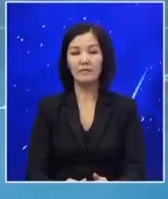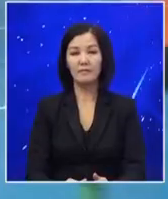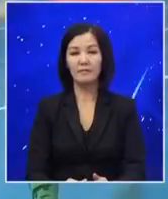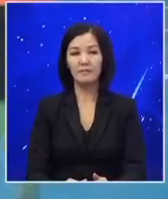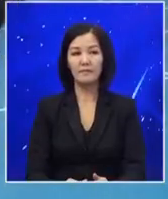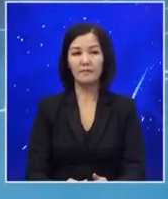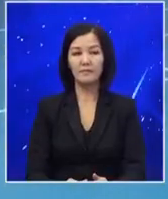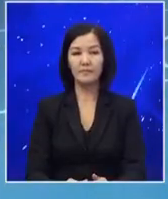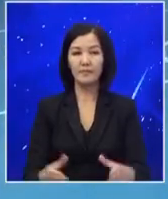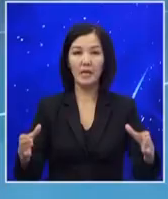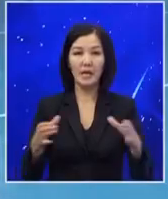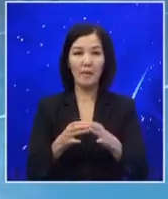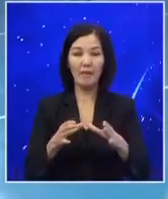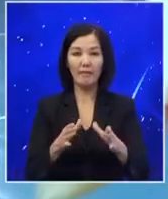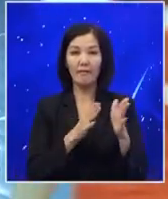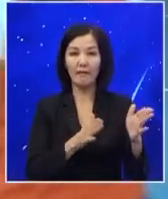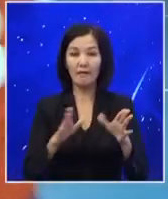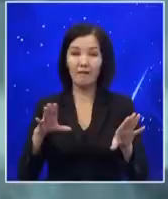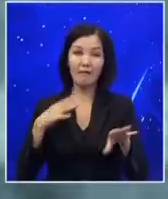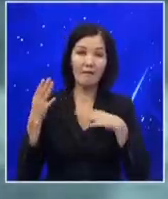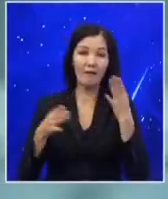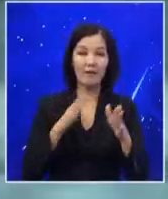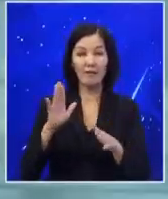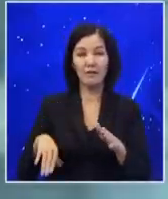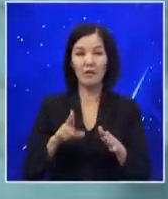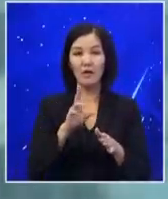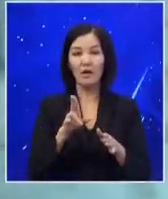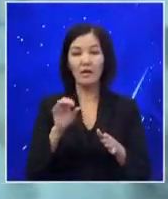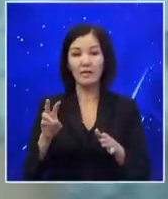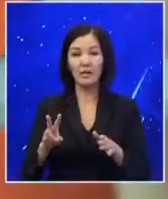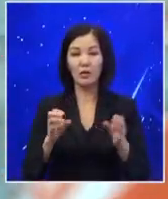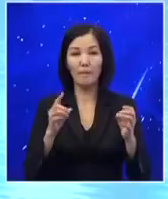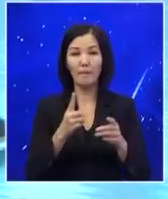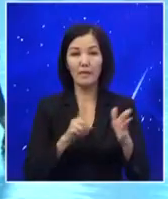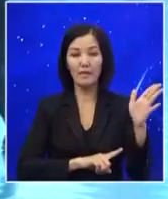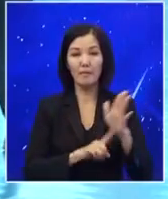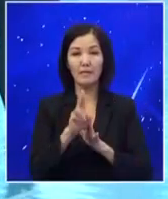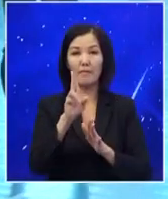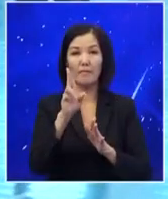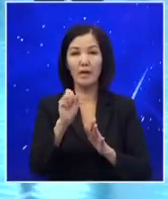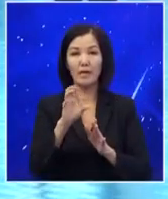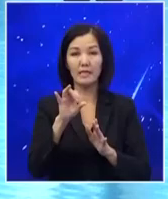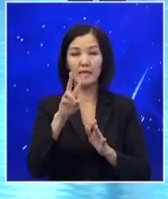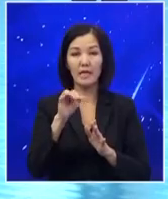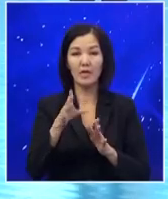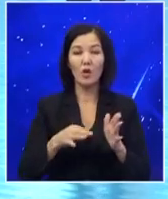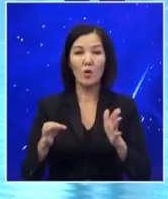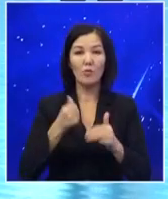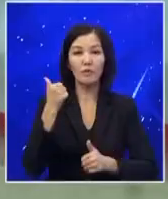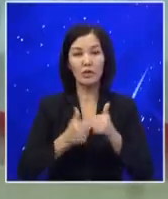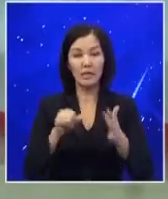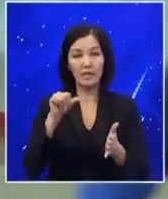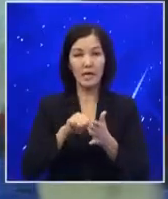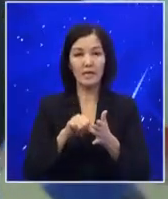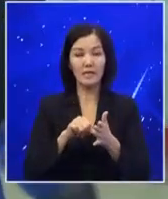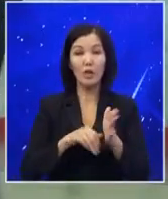отырмыз. Команда тыңғылықты дайындықтан соң қазанның 1-10 күндері қаскелеңде жоспарланған облыс біріншілігіне қатысады.